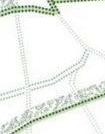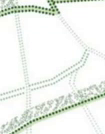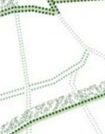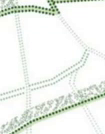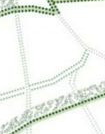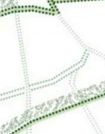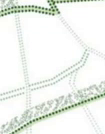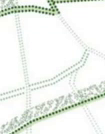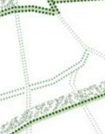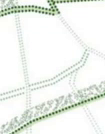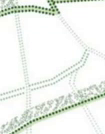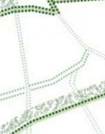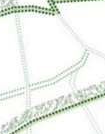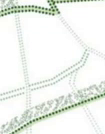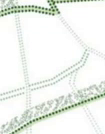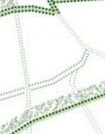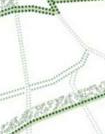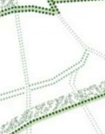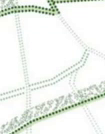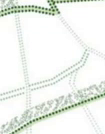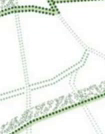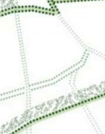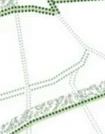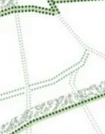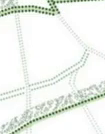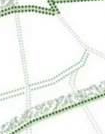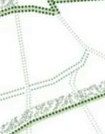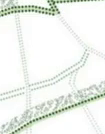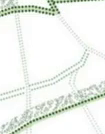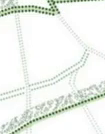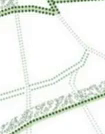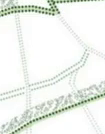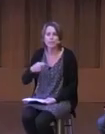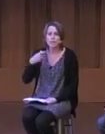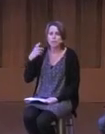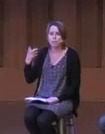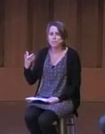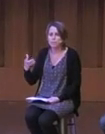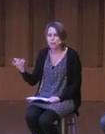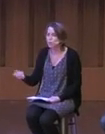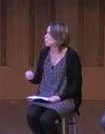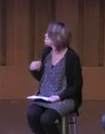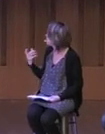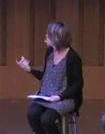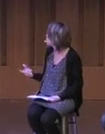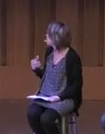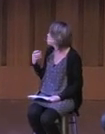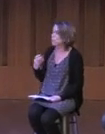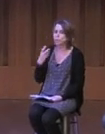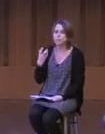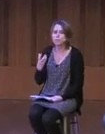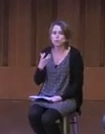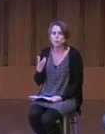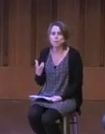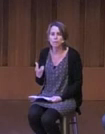tant és un espai de centralitat que es caracteritza pel passeig. Pel passeig i per trobar espais d'estada, espais d'esbarjo, espais d'oci,